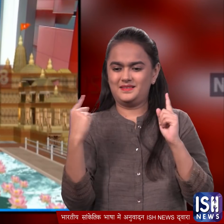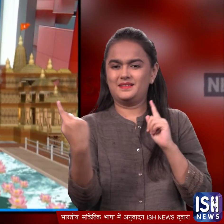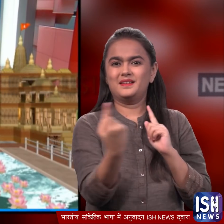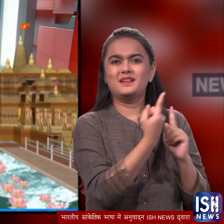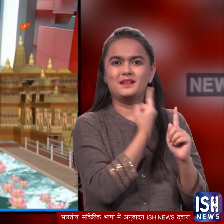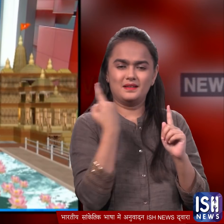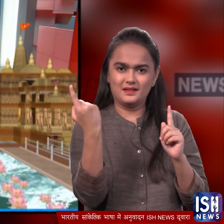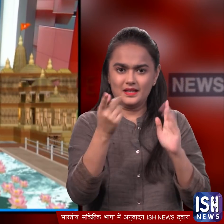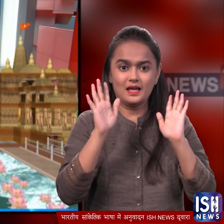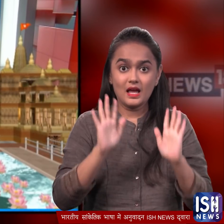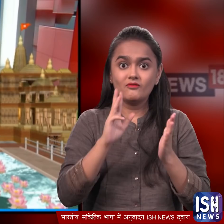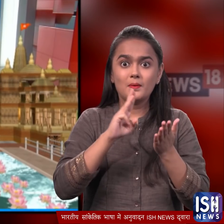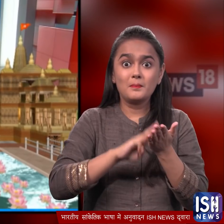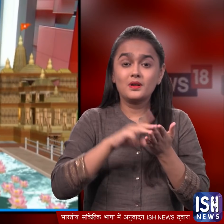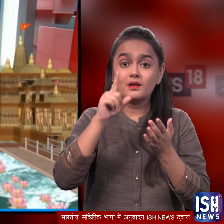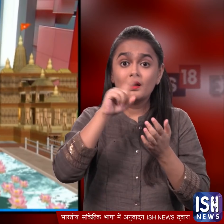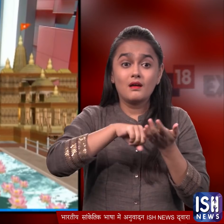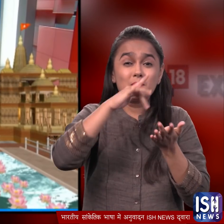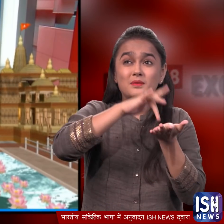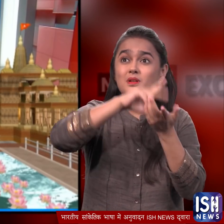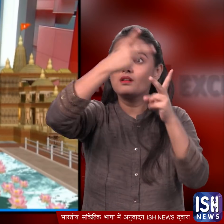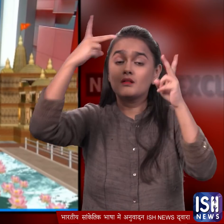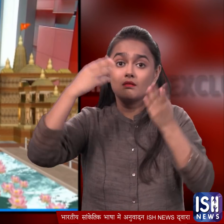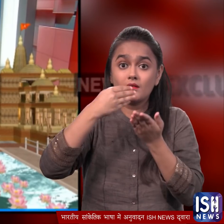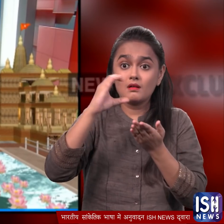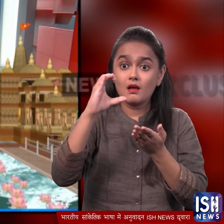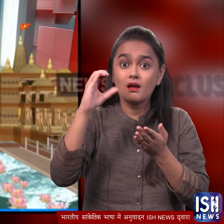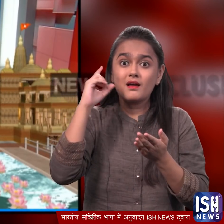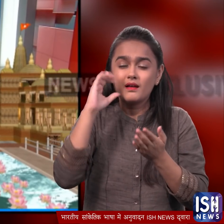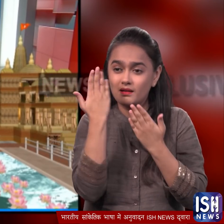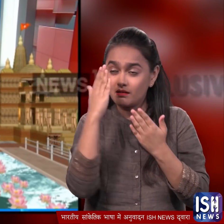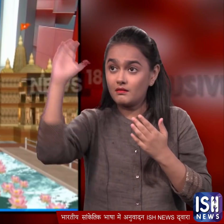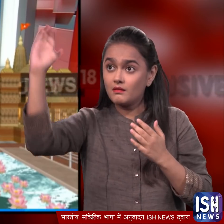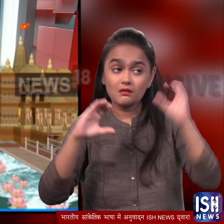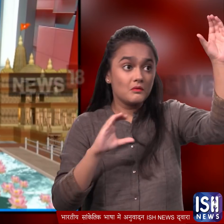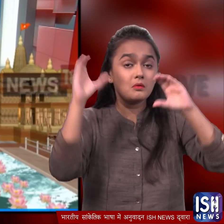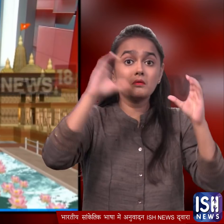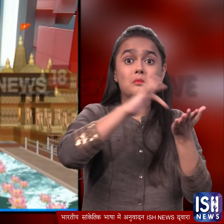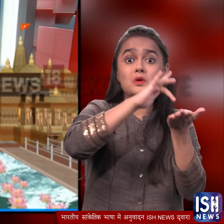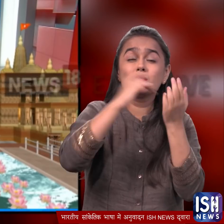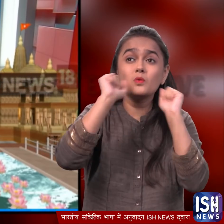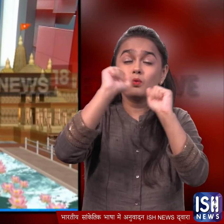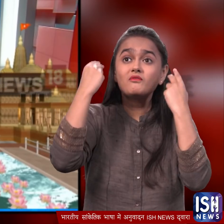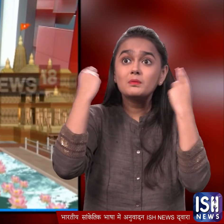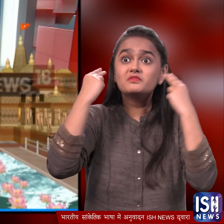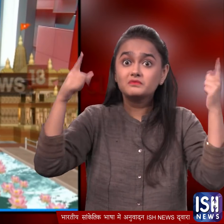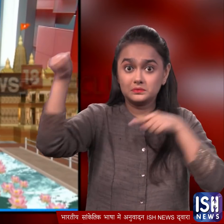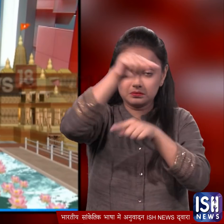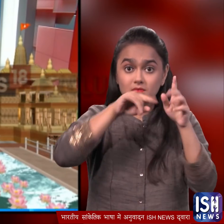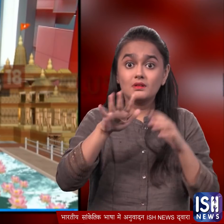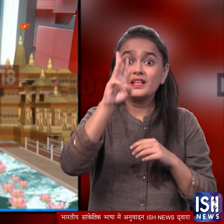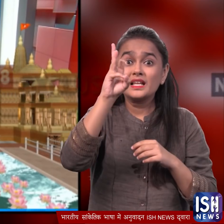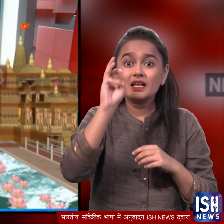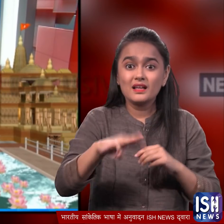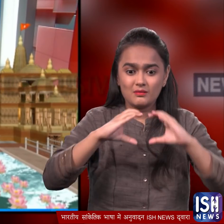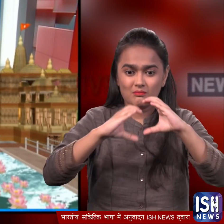निर्माण में कर्नाटक का ग्रेनाइट, मिर्जापुर का सैंडस्टोन इस्तेमाल किया जा रहा है। नींव के ऊपर करीब 30,000 ब्लॉक